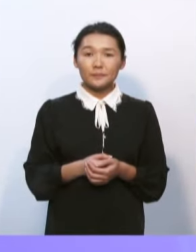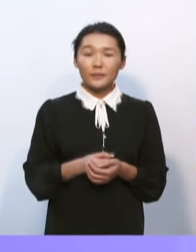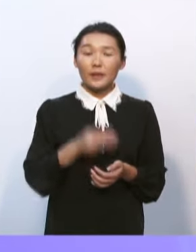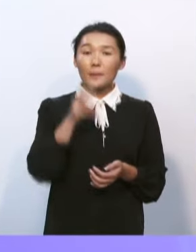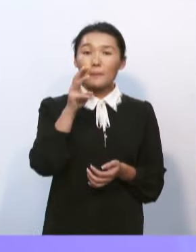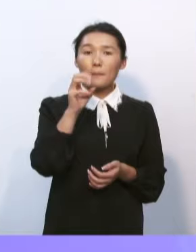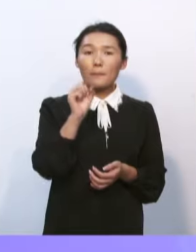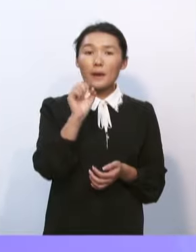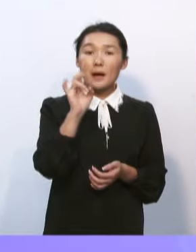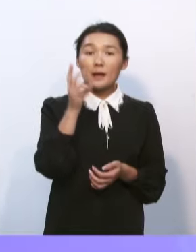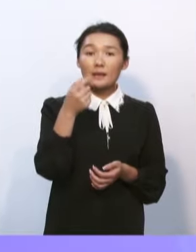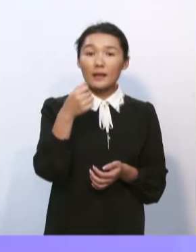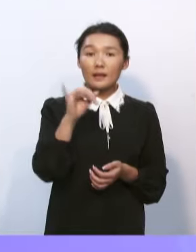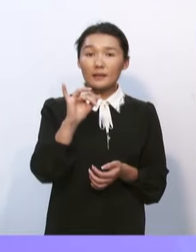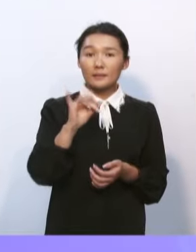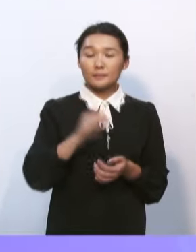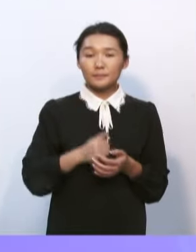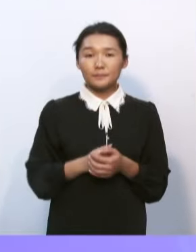Маанай.